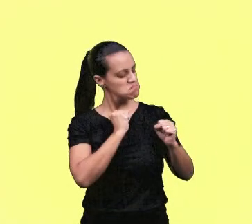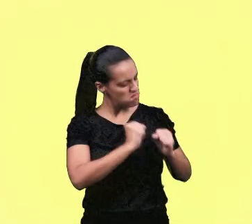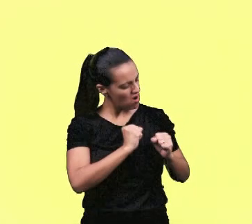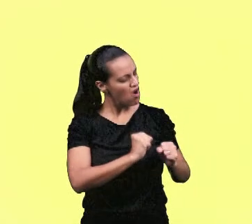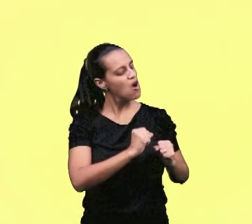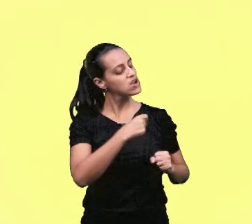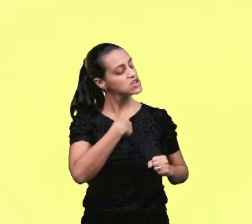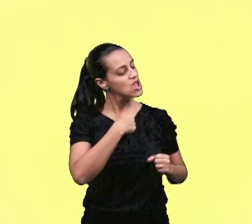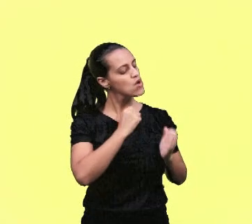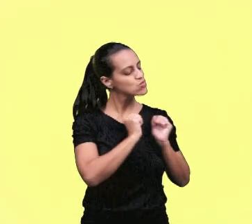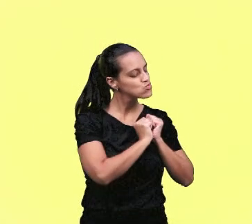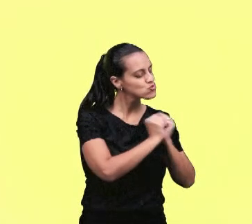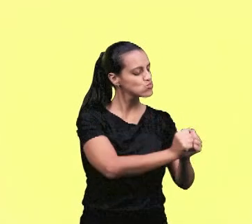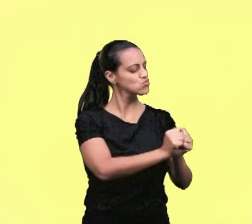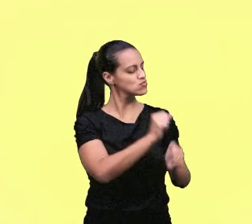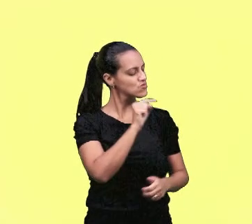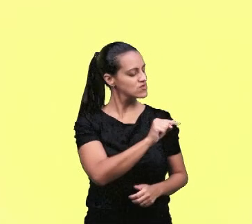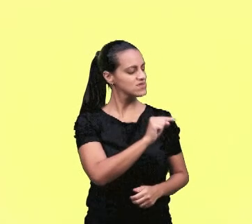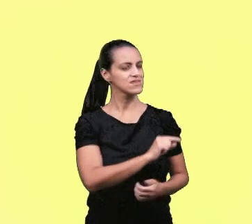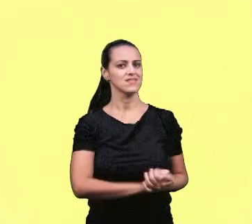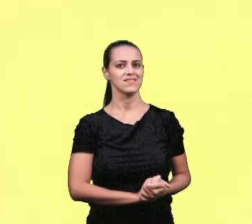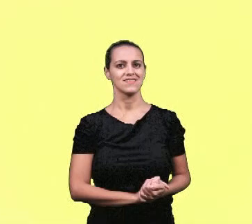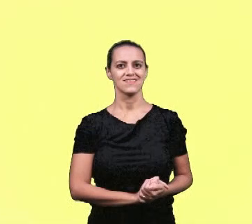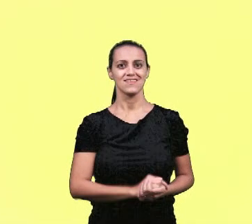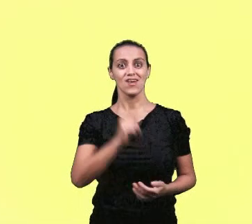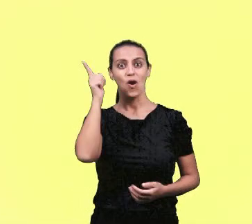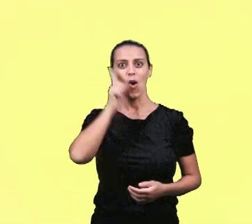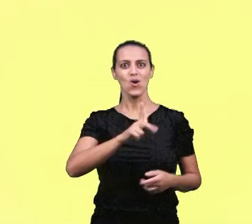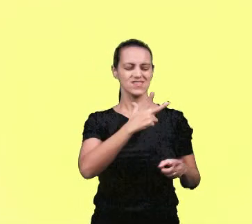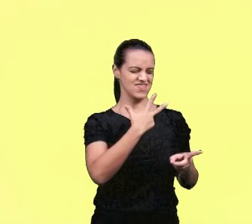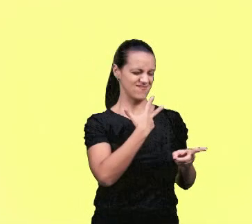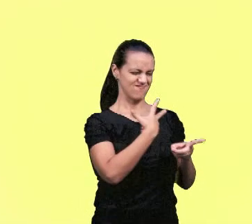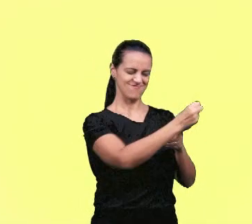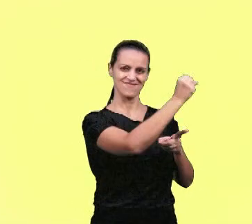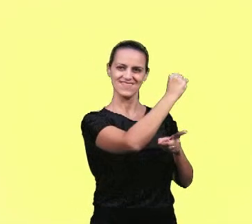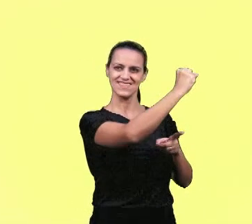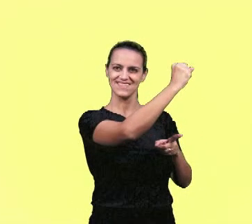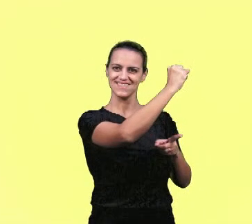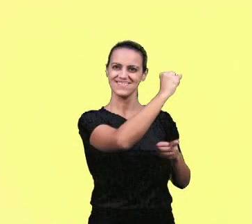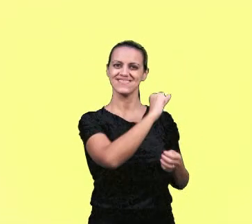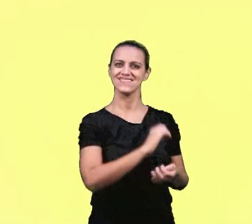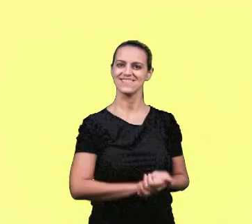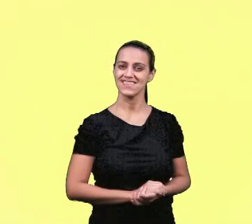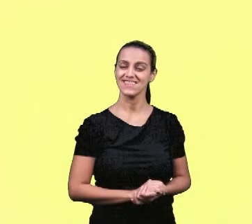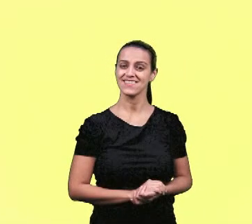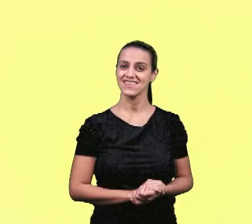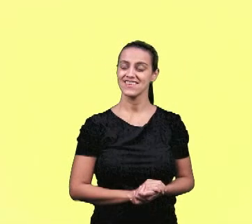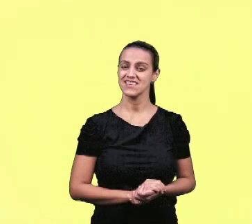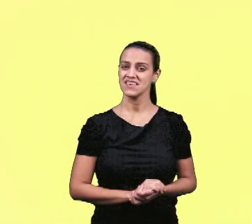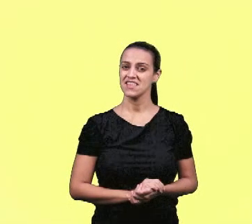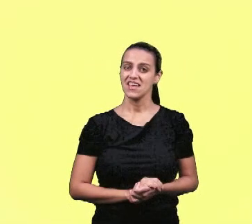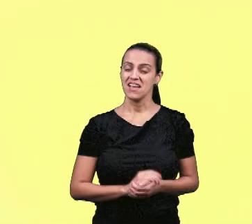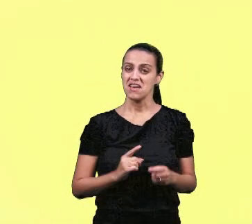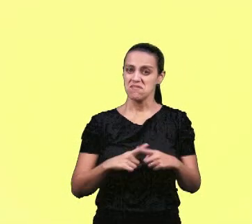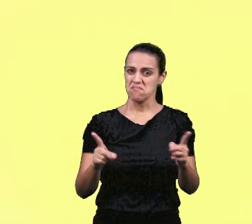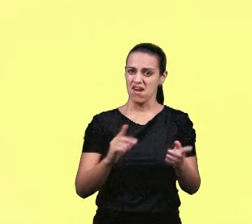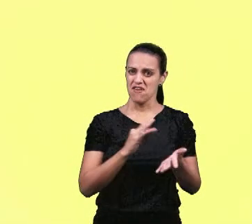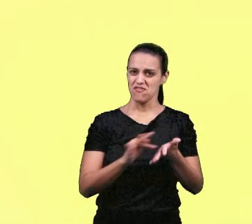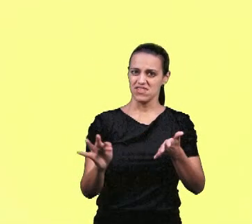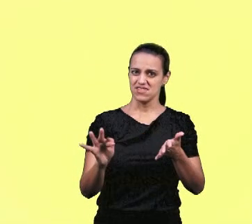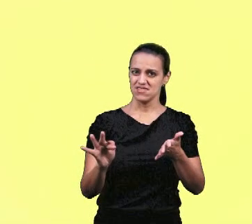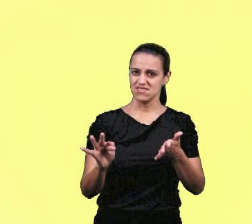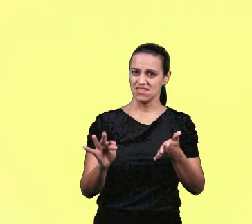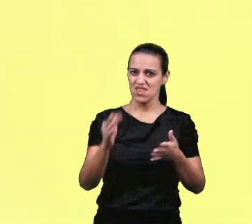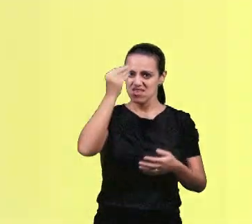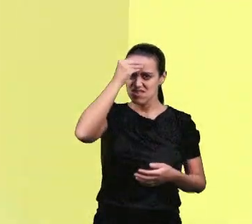David, et je vais te donner la victoire, et j'irai avec toi. David est allé et ça a été une grande victoire. Mais les Philistins, ils ne sont